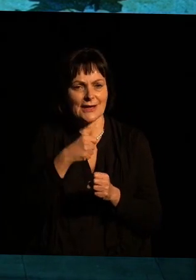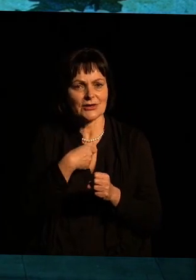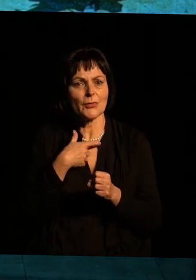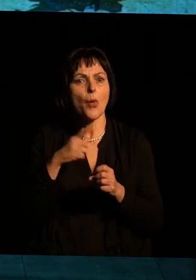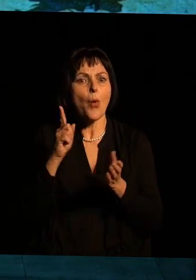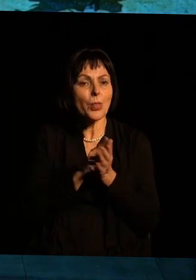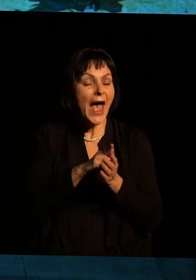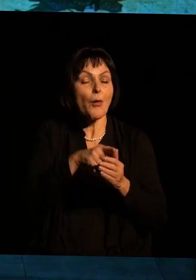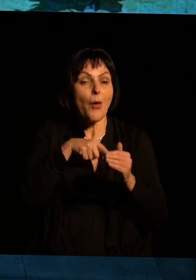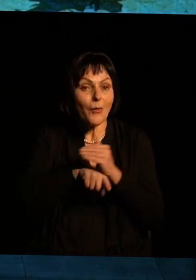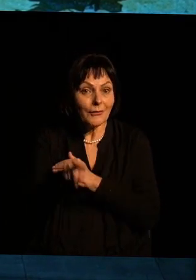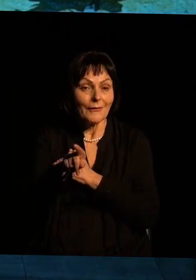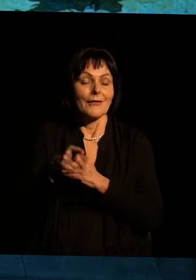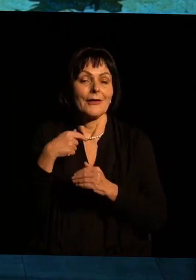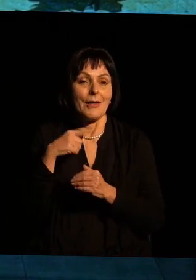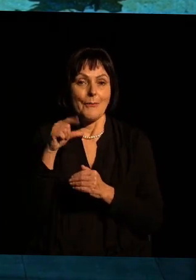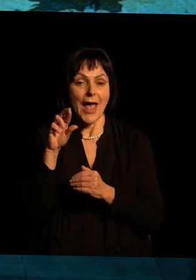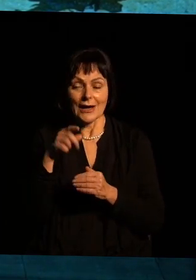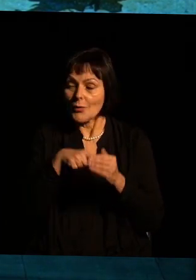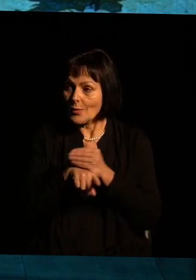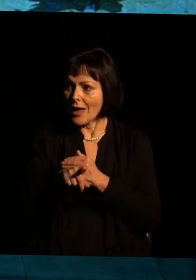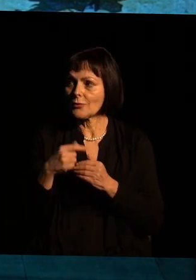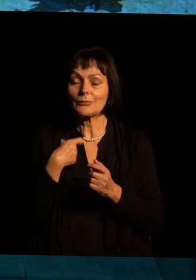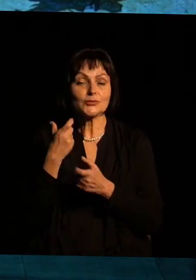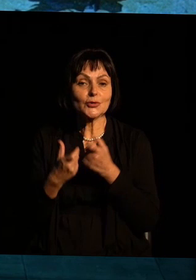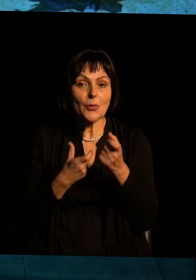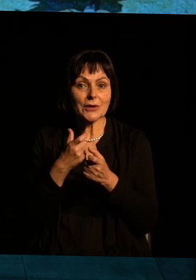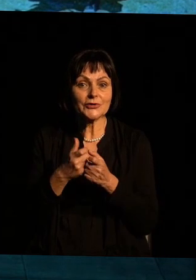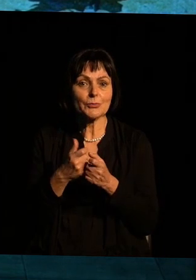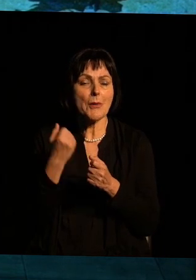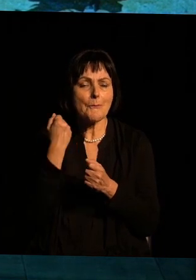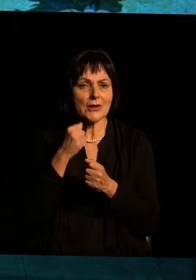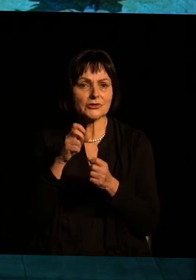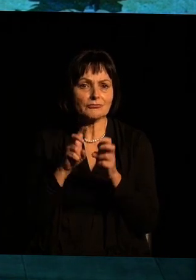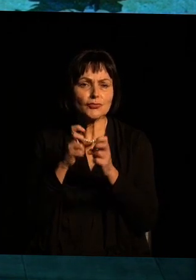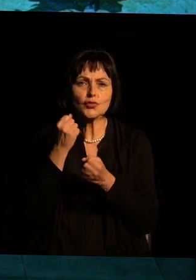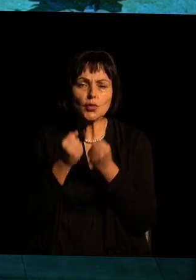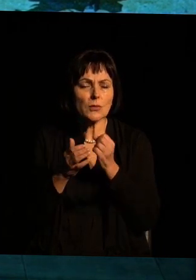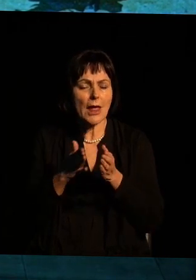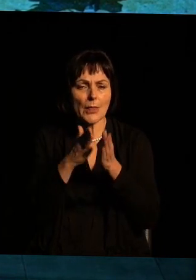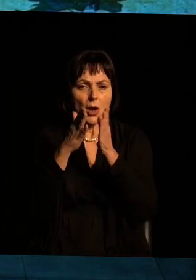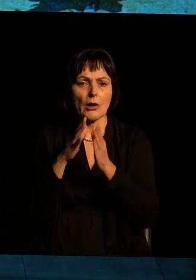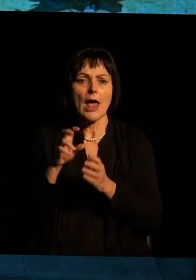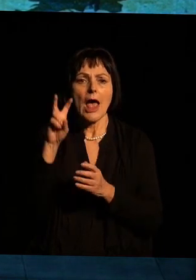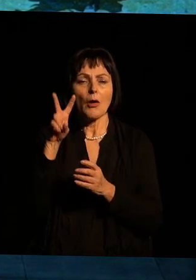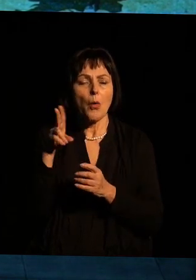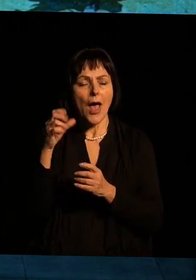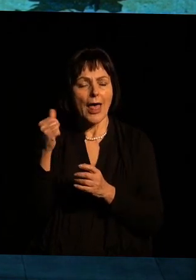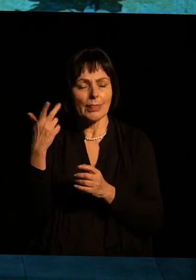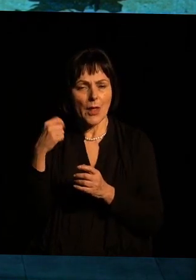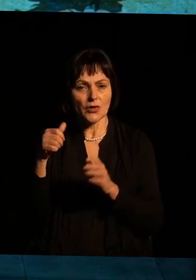szarej rzeczywistości umknąć PRL-owskiej. No tak, tam zrobiliśmy bardzo wejście trudną drogą na Juan de East,